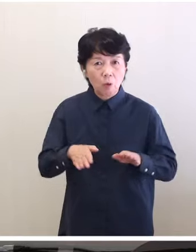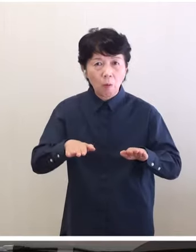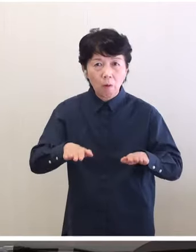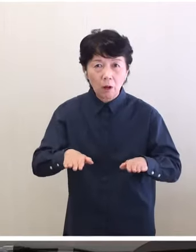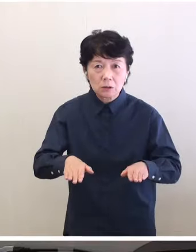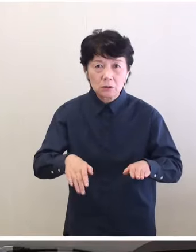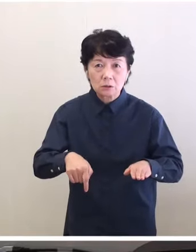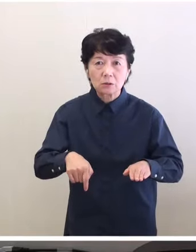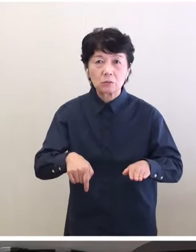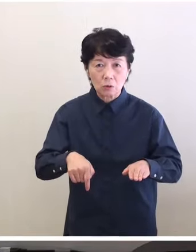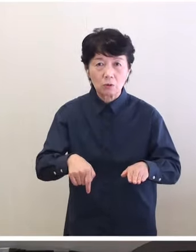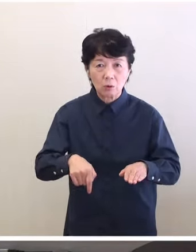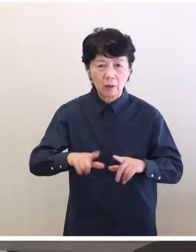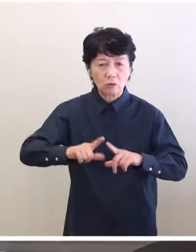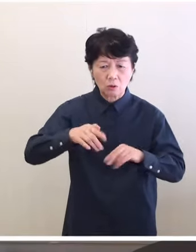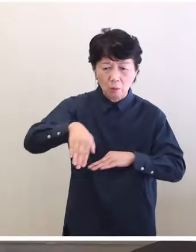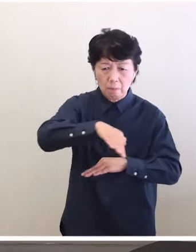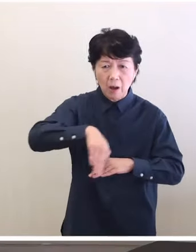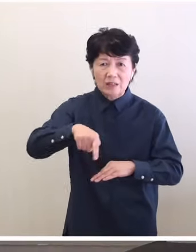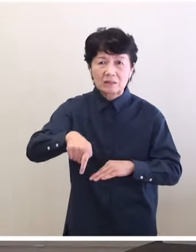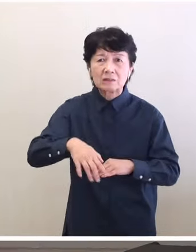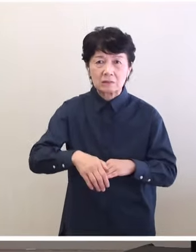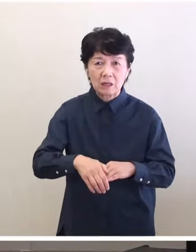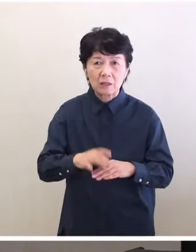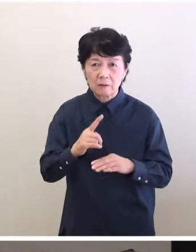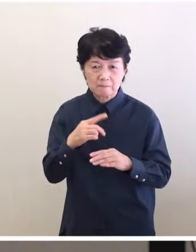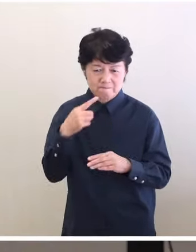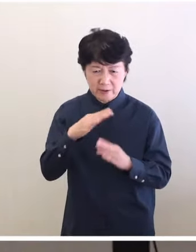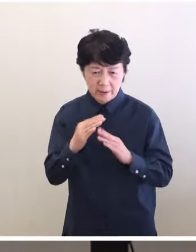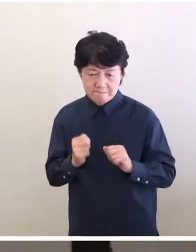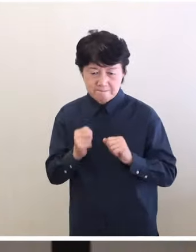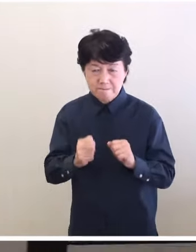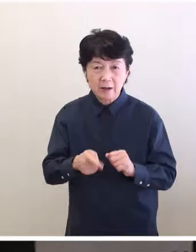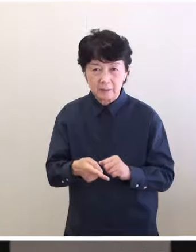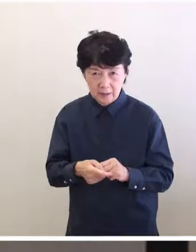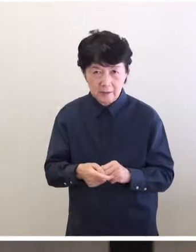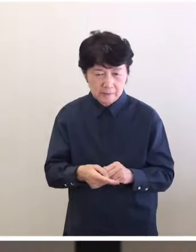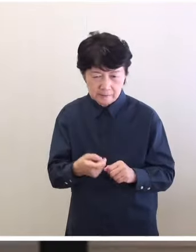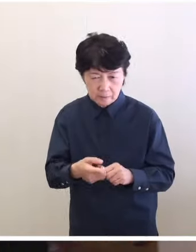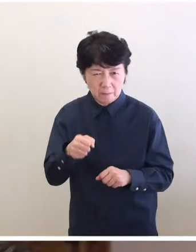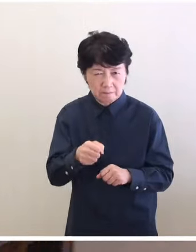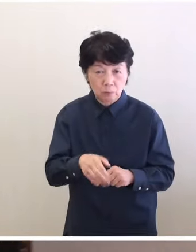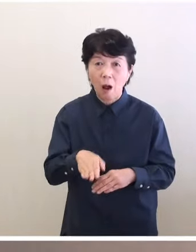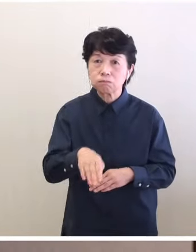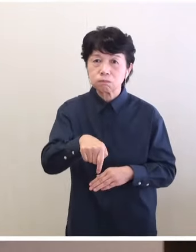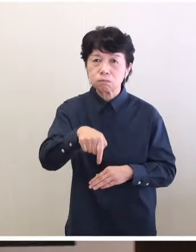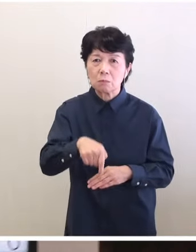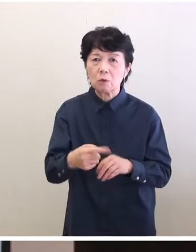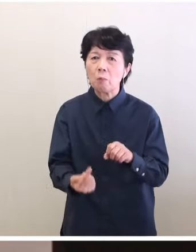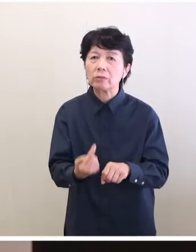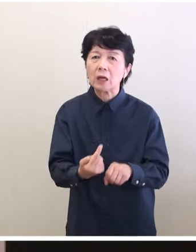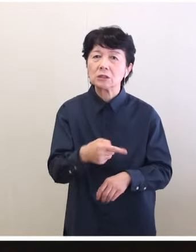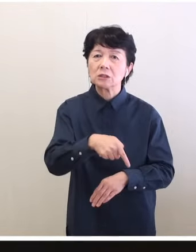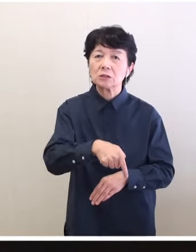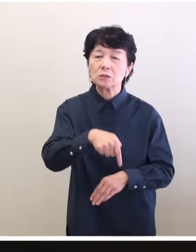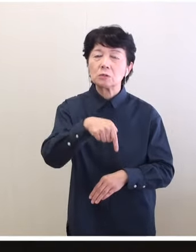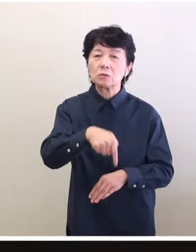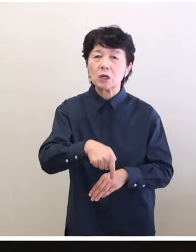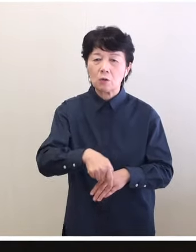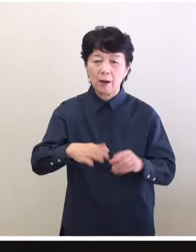今回の首都圏での強盗事件についてですけれども、国民